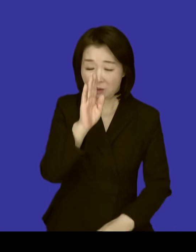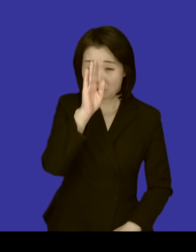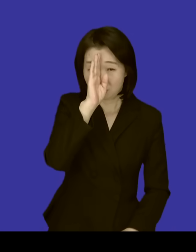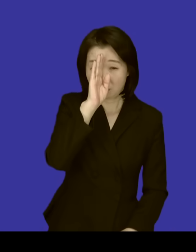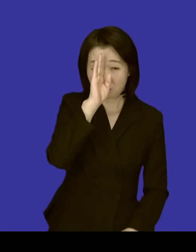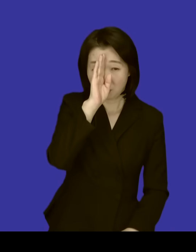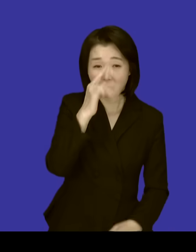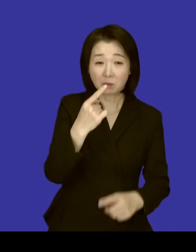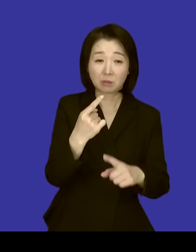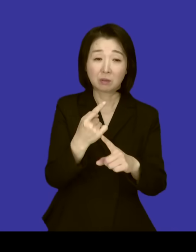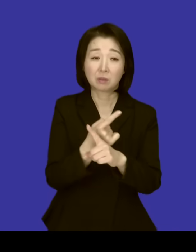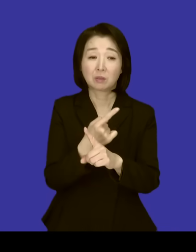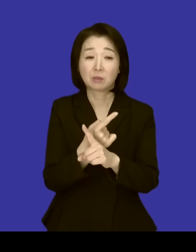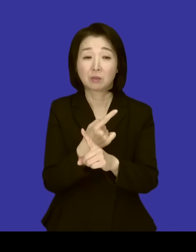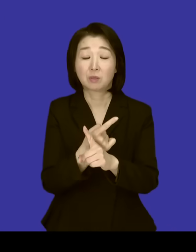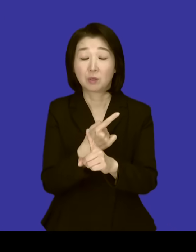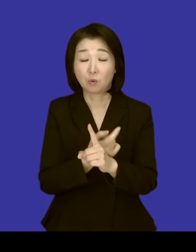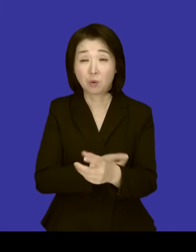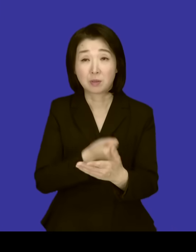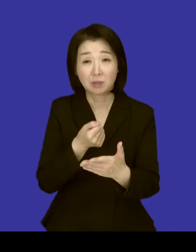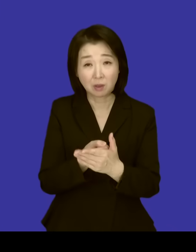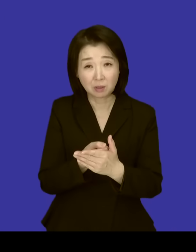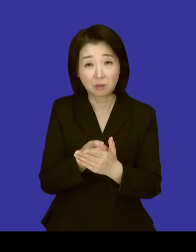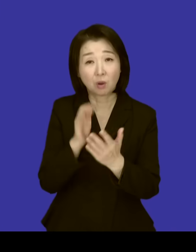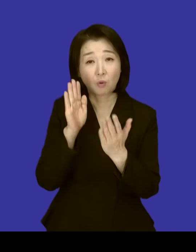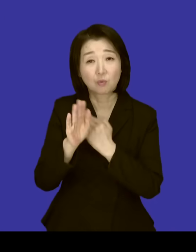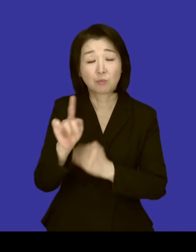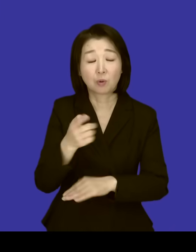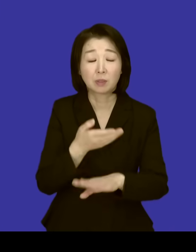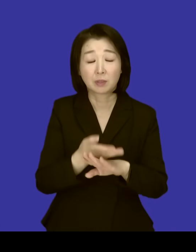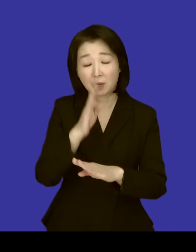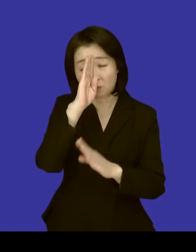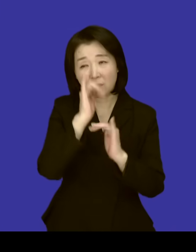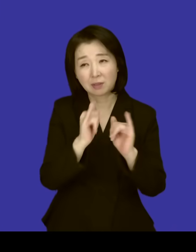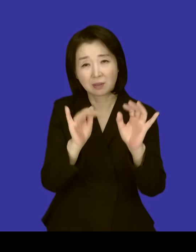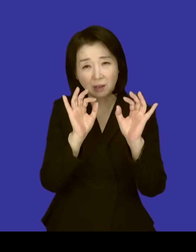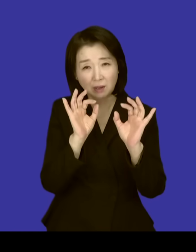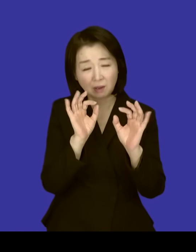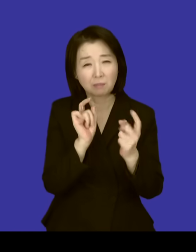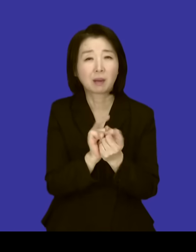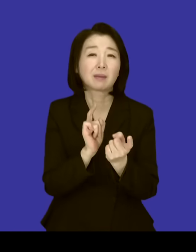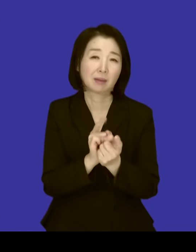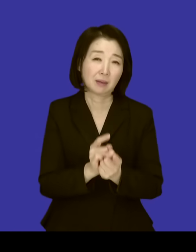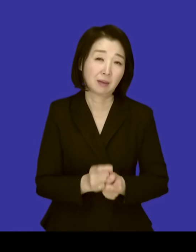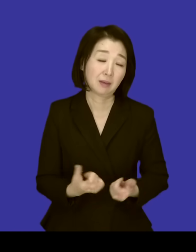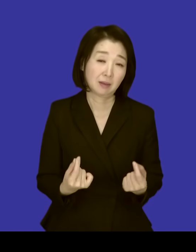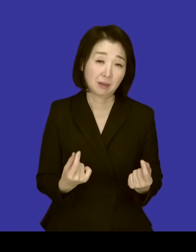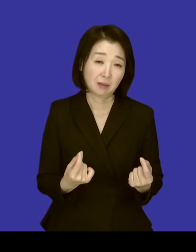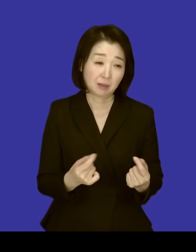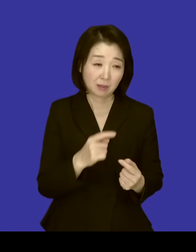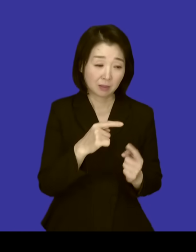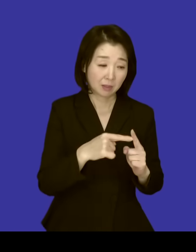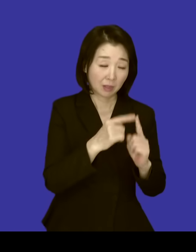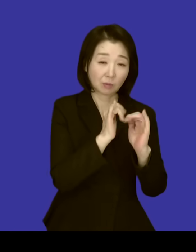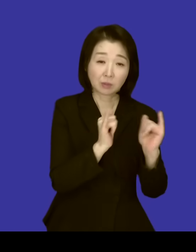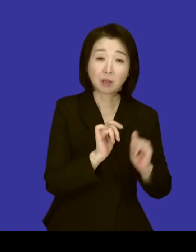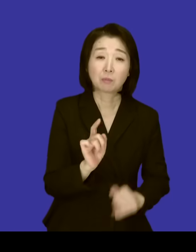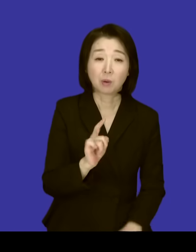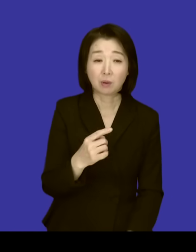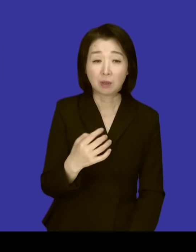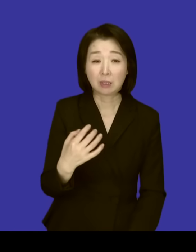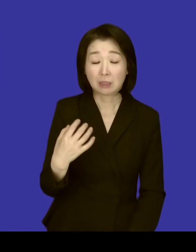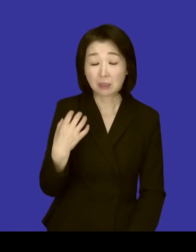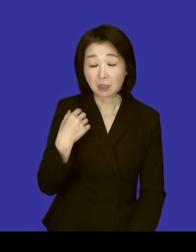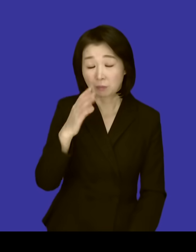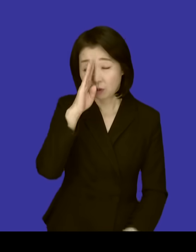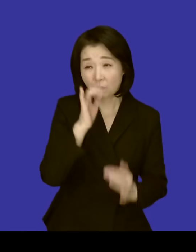질병의 치료 결정을 내린 후에는 또 다른 환자를 봐야 돼요. 그렇죠. 근데 간호사 선생님들은 담당하는